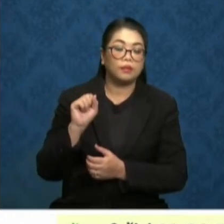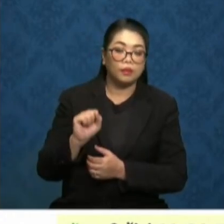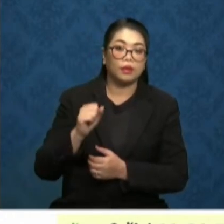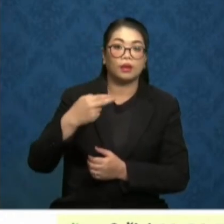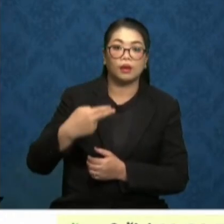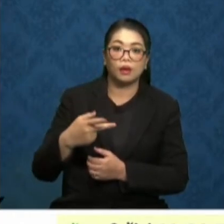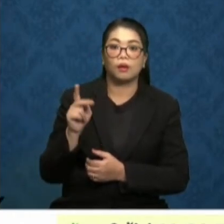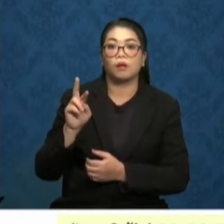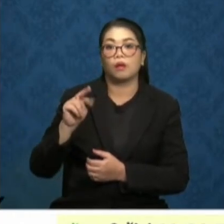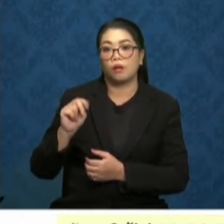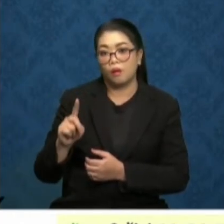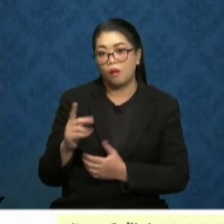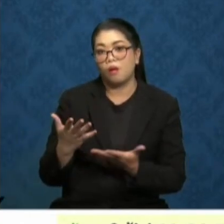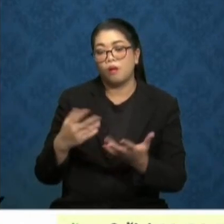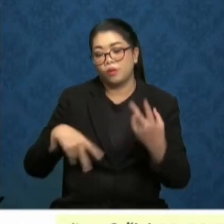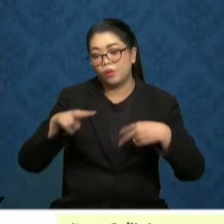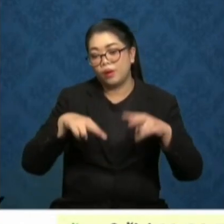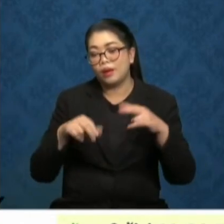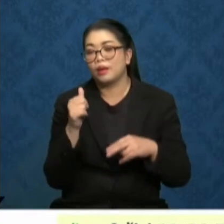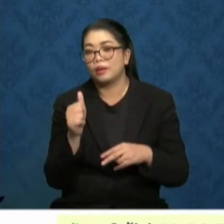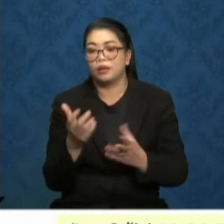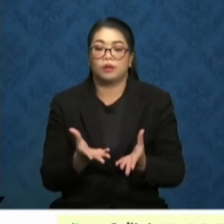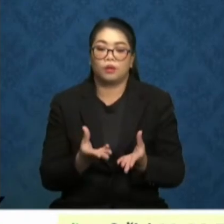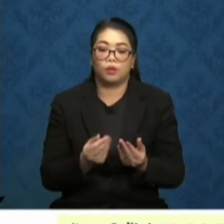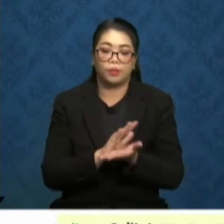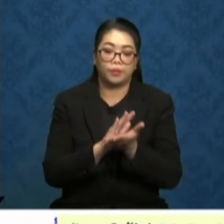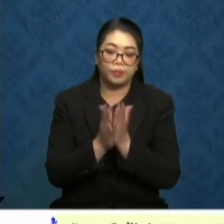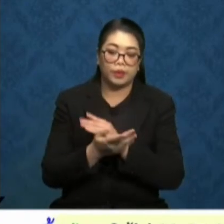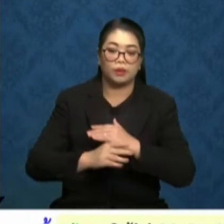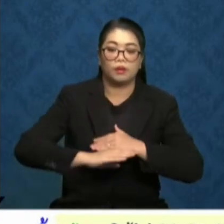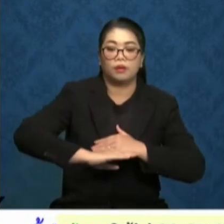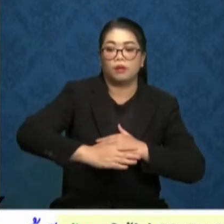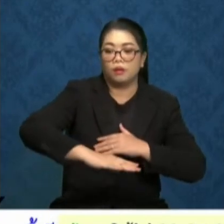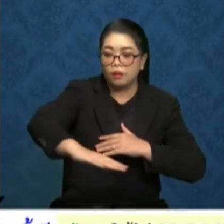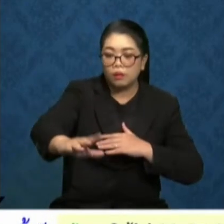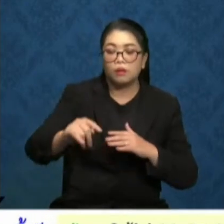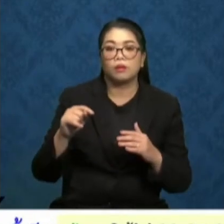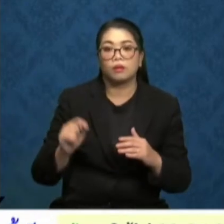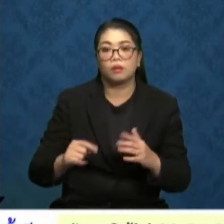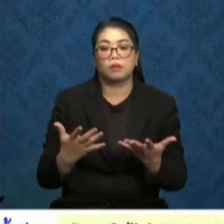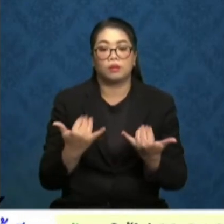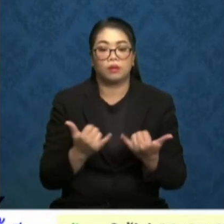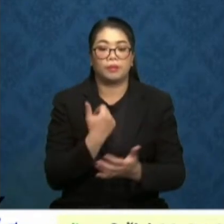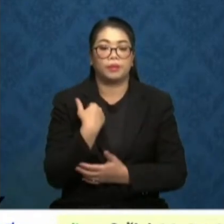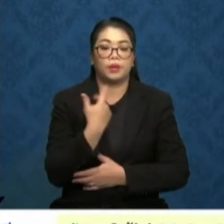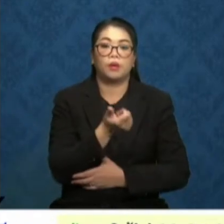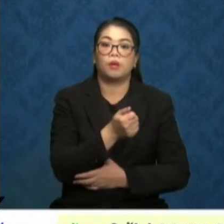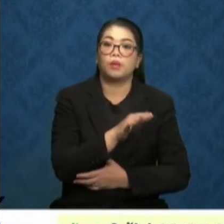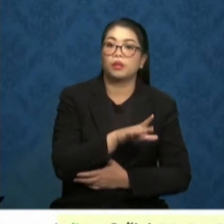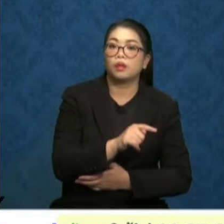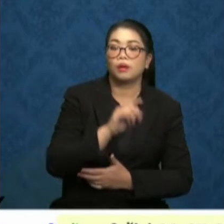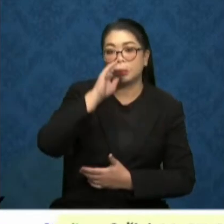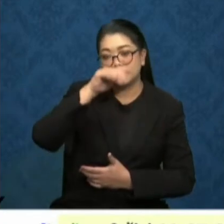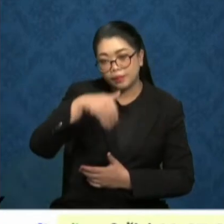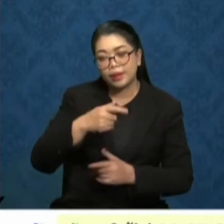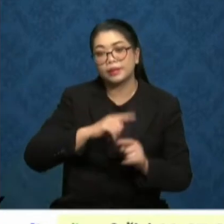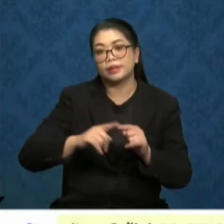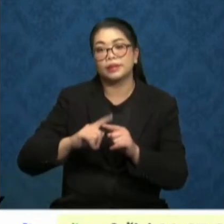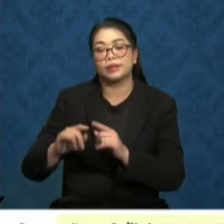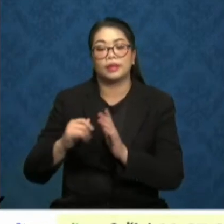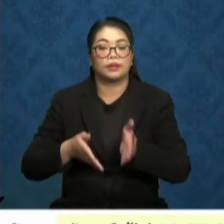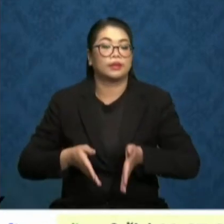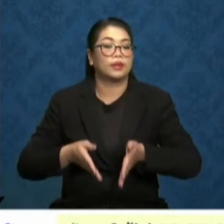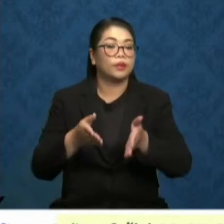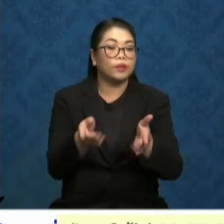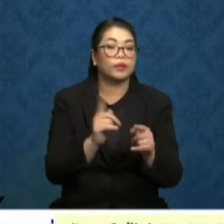บริการดี ดูแดีจากถนนดินมาเปถนนลกรังแต่วัี้เคามีอร์ป proveno. มีเทศบานจากถดนถนนลก